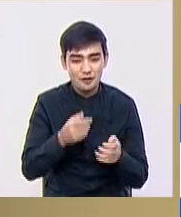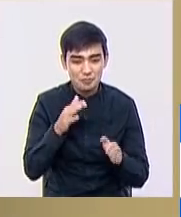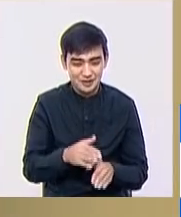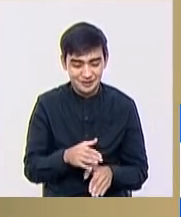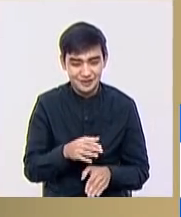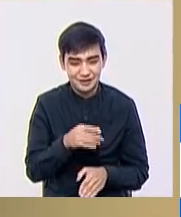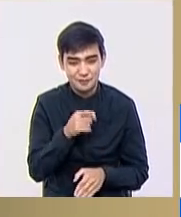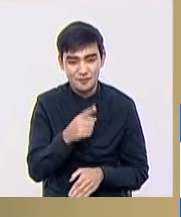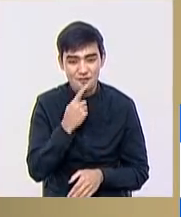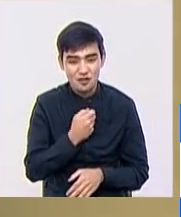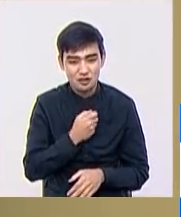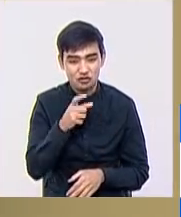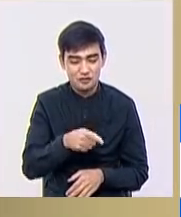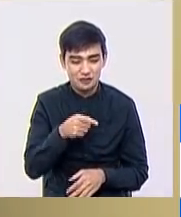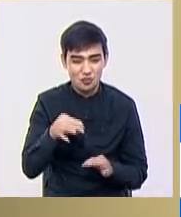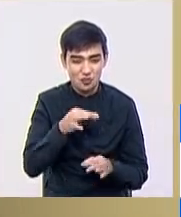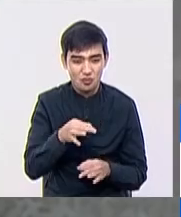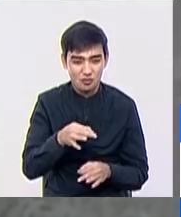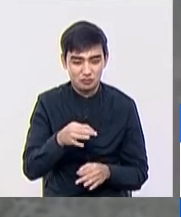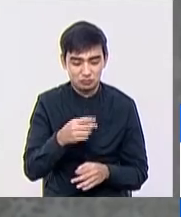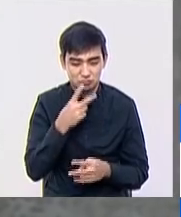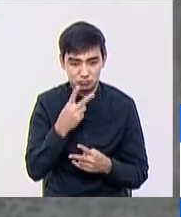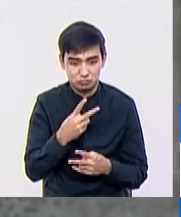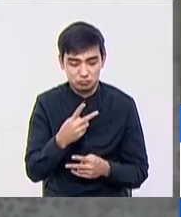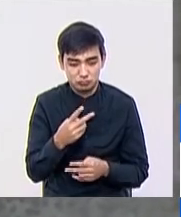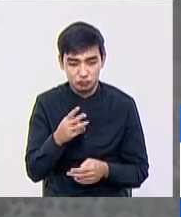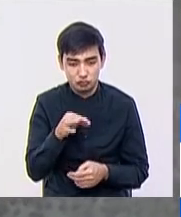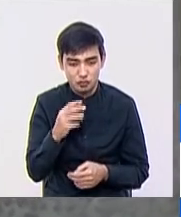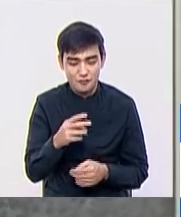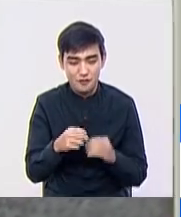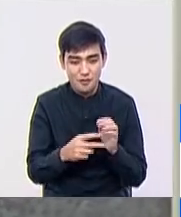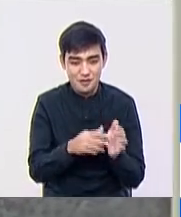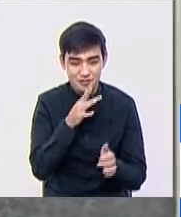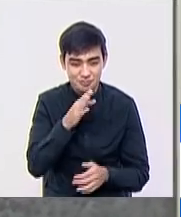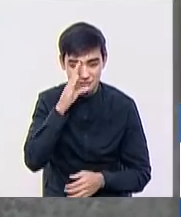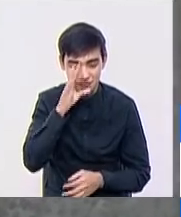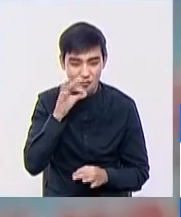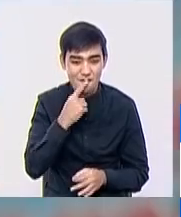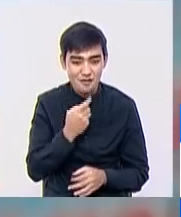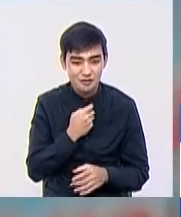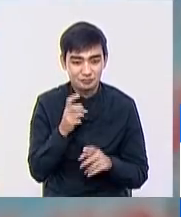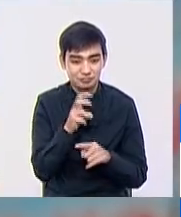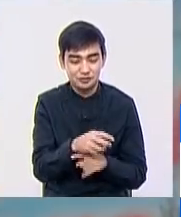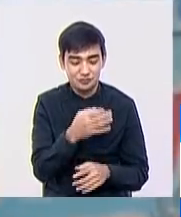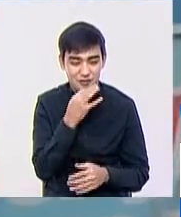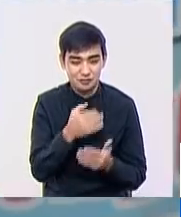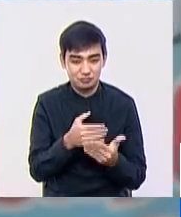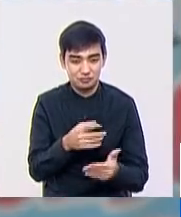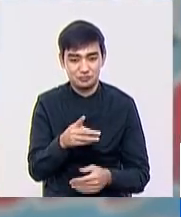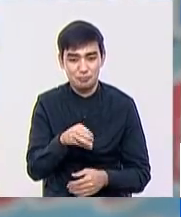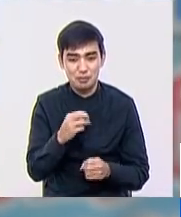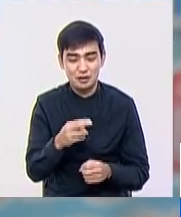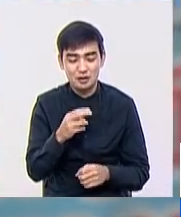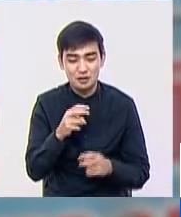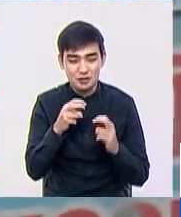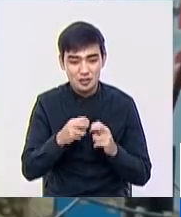басқармасындағылар сарбаздың бұл хәліне таң қалып отыр. Олар 18 жастағы жігіт әскерге бармай тұрып, медициналық